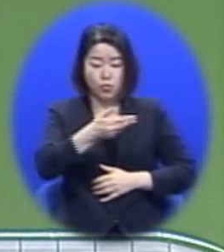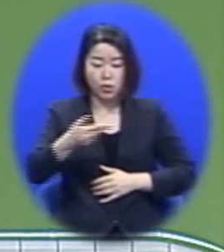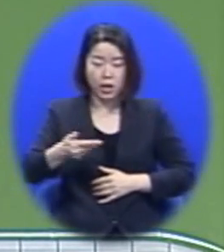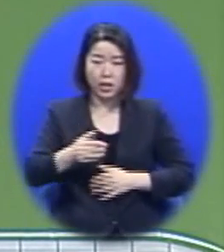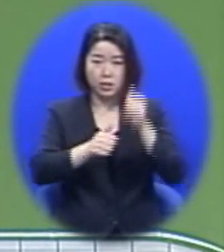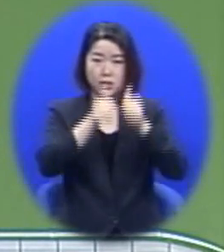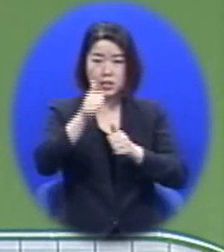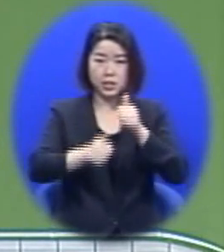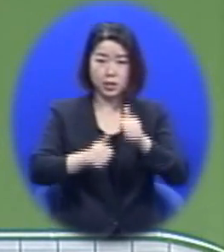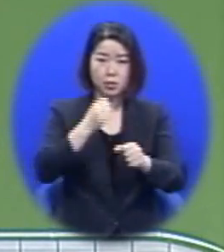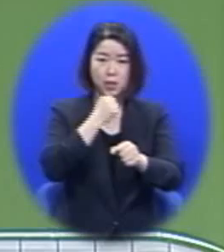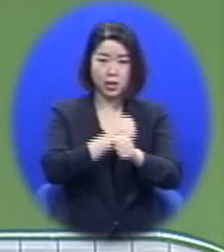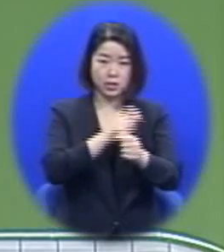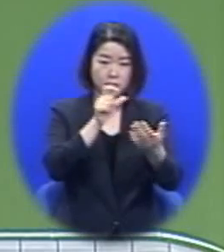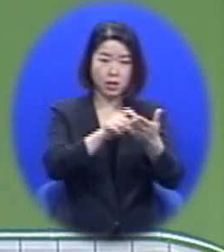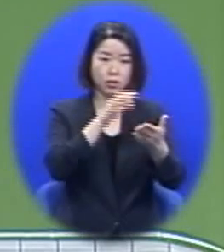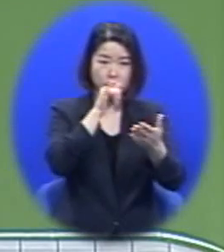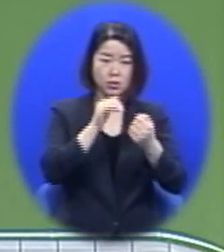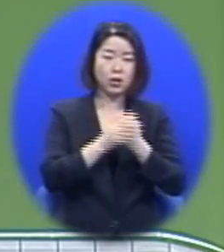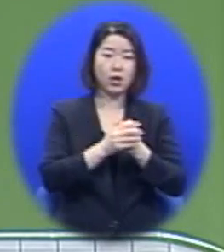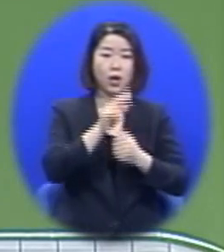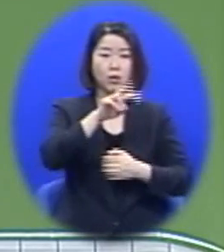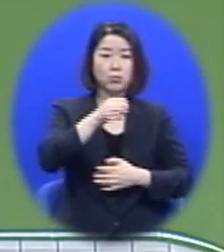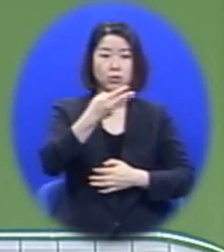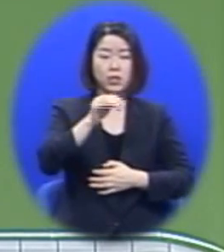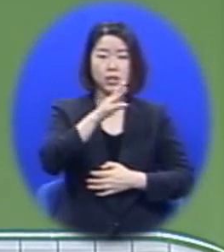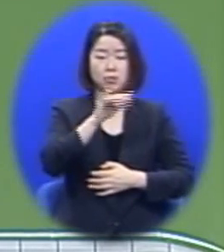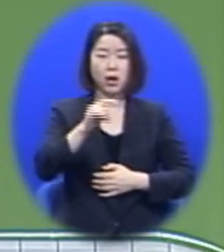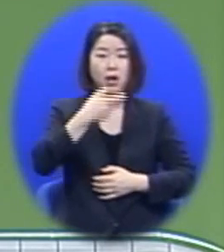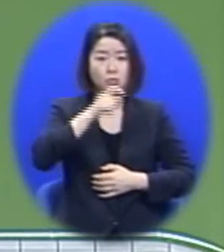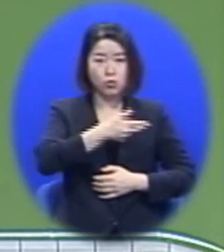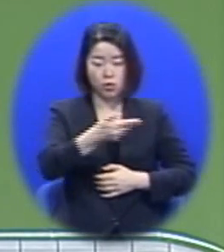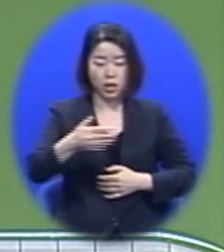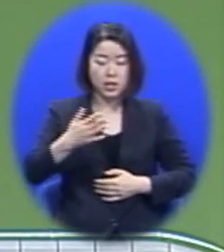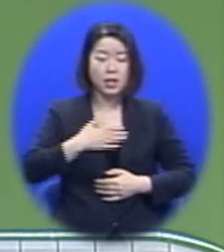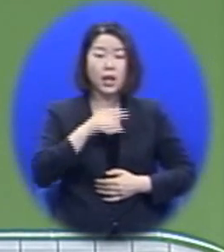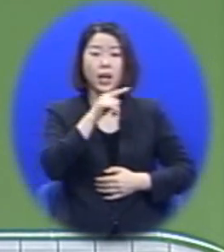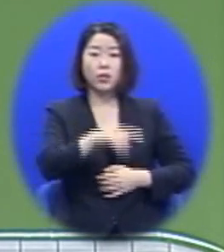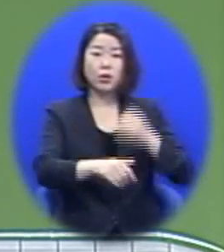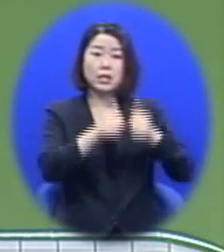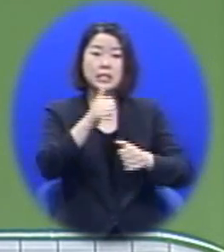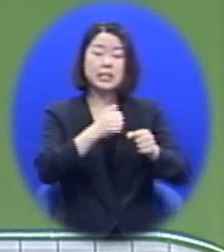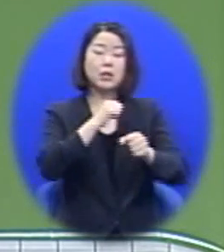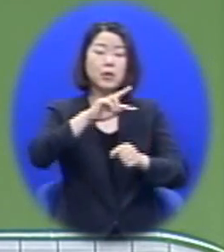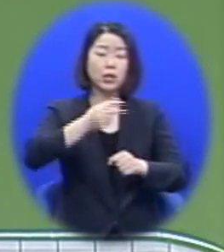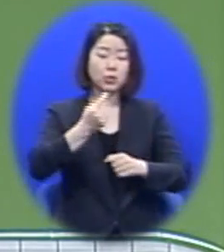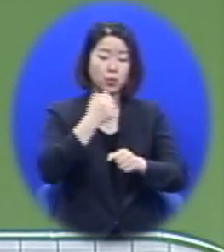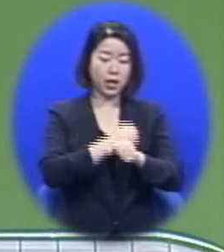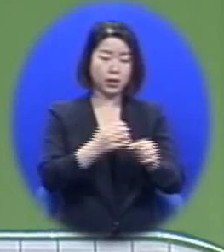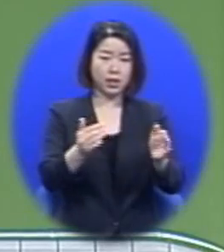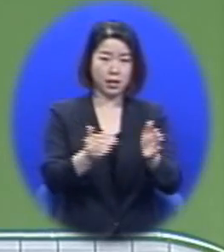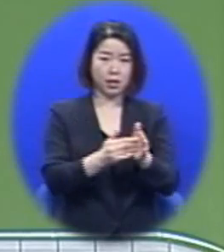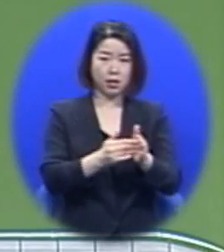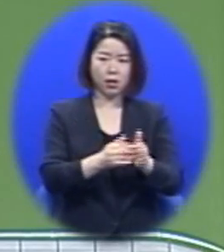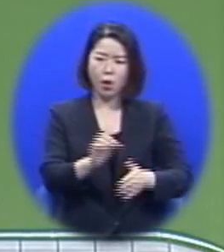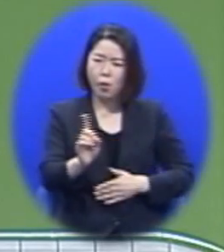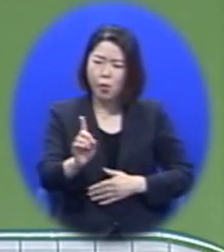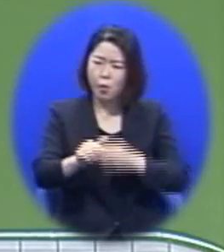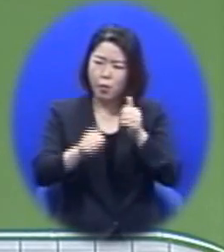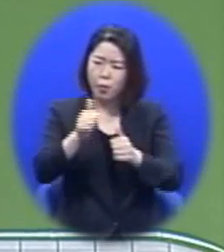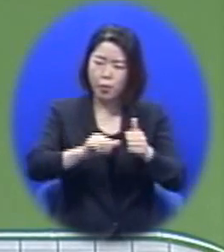하십니다. 므리바 물가에서는 내가 너를 시험하기도 하였다. 도대체 무엇을 시험하셨을까? 이스라엘